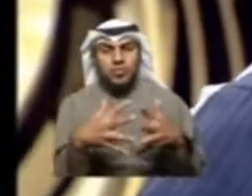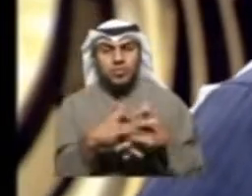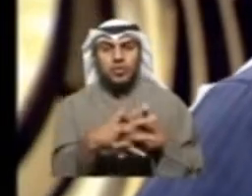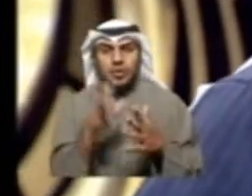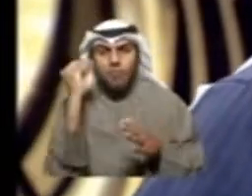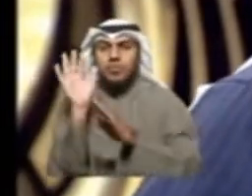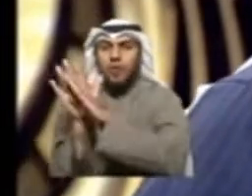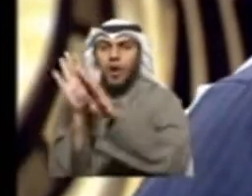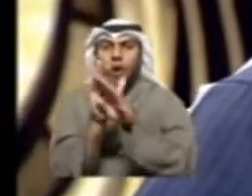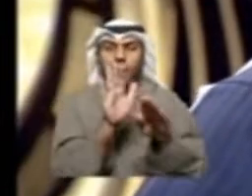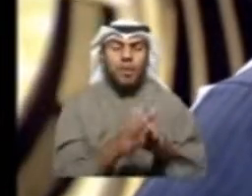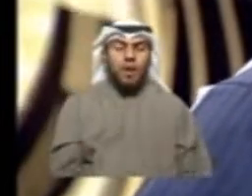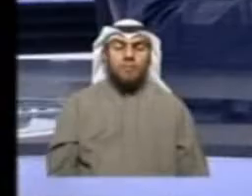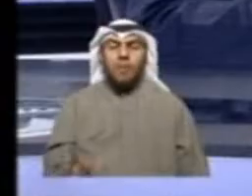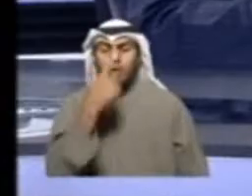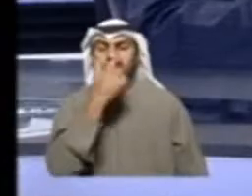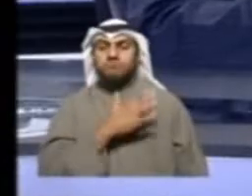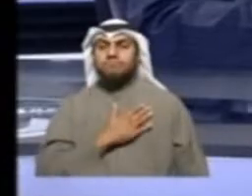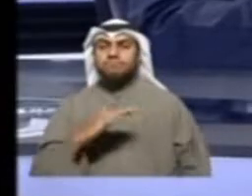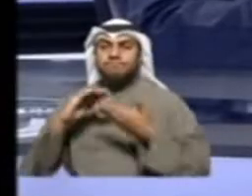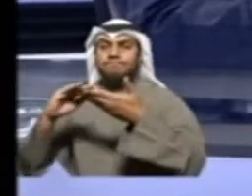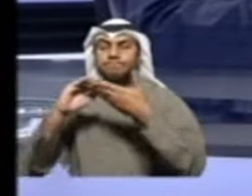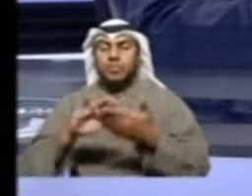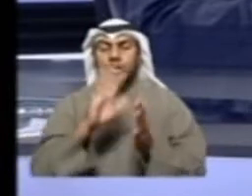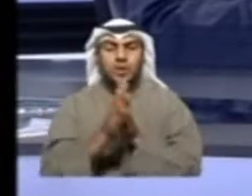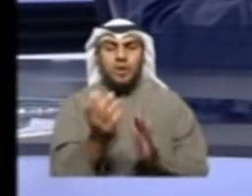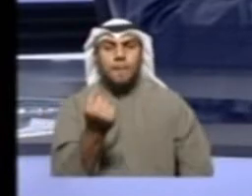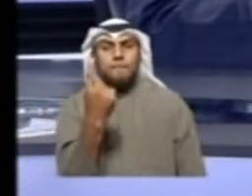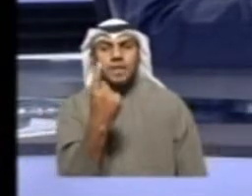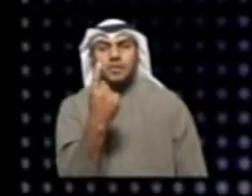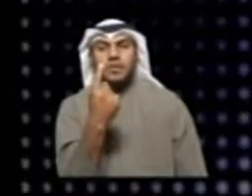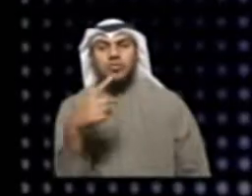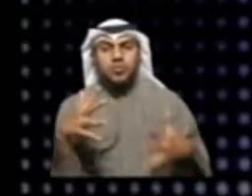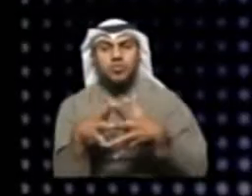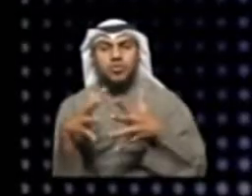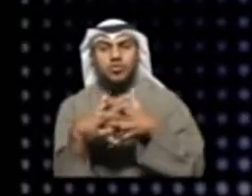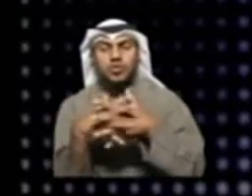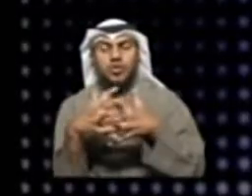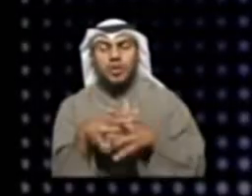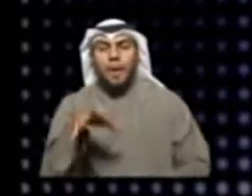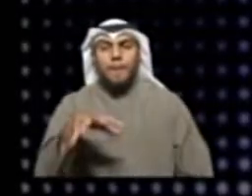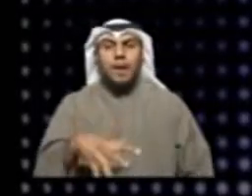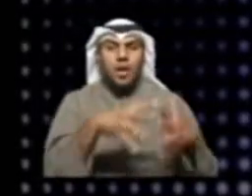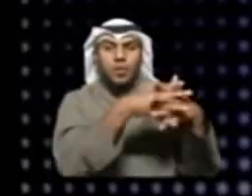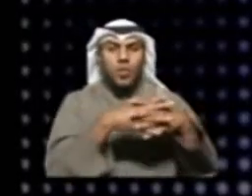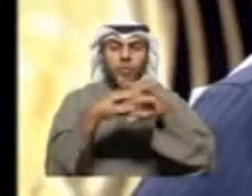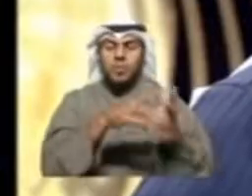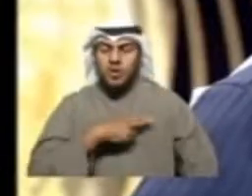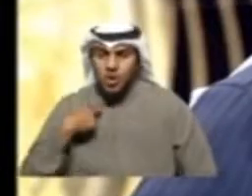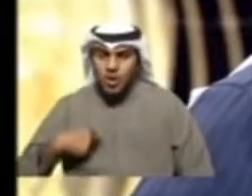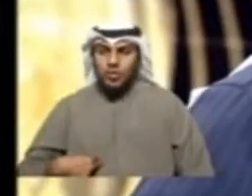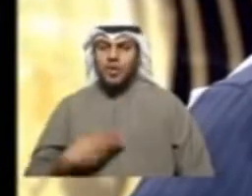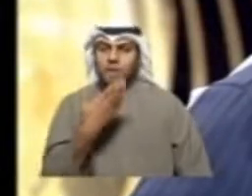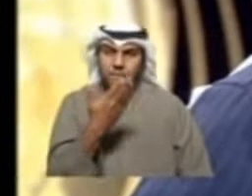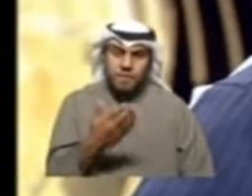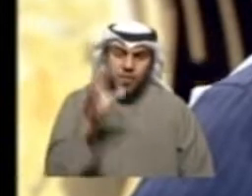للمشاركة بإعادة الإعمار، منها 100 شركة أمريكية، البقية دول أوروبية والصين. هذه الدول